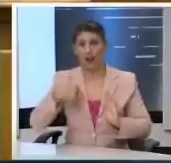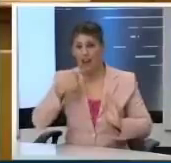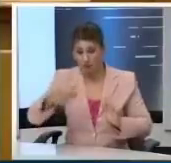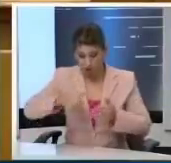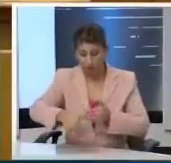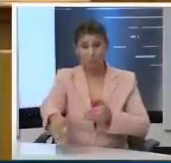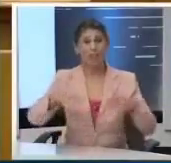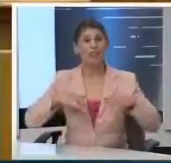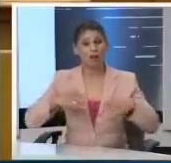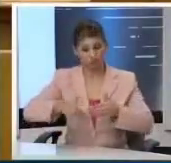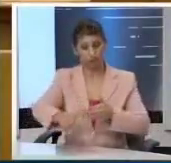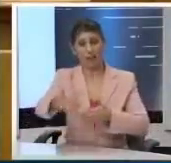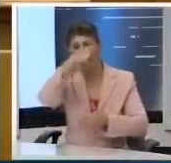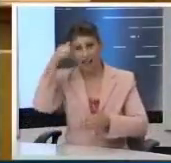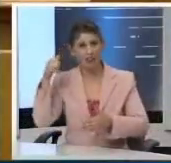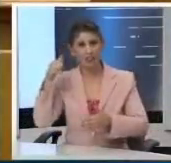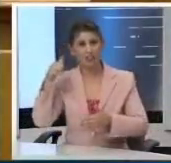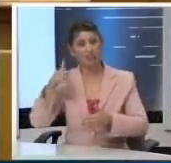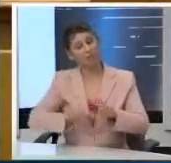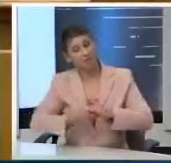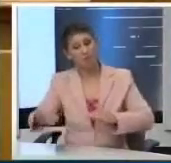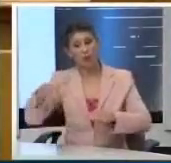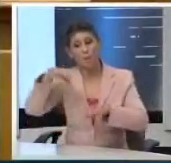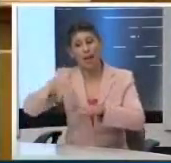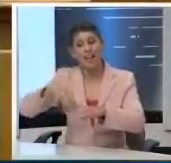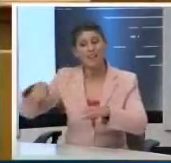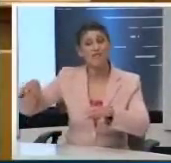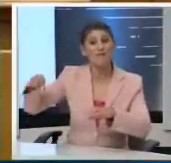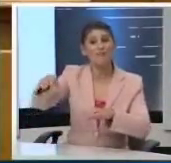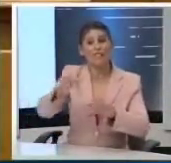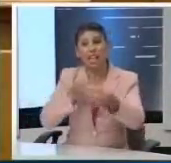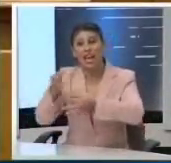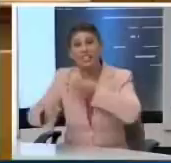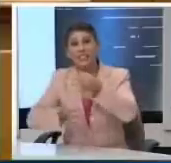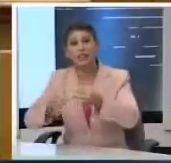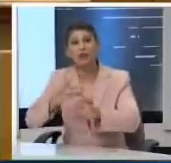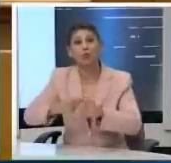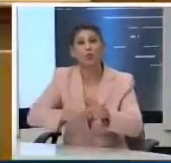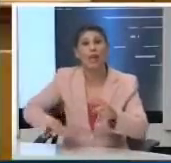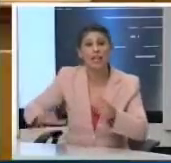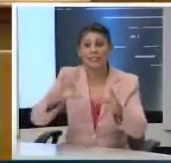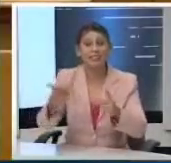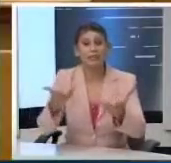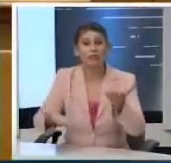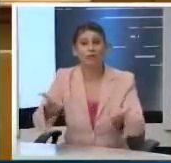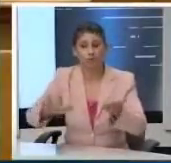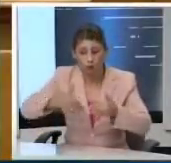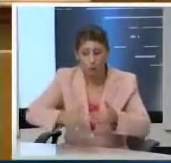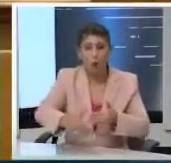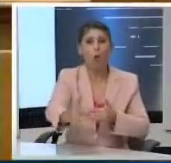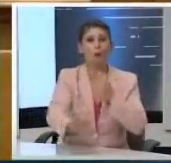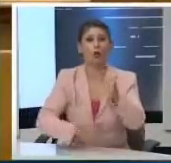που έρχονται στο καλοκαίρι, γυρίστε στις περιφέρειες και εξηγήστε στον κόσμο τι διακυβεύετε στο επόμενο